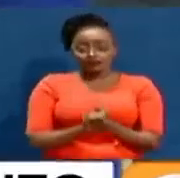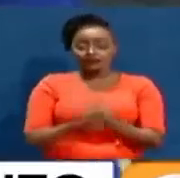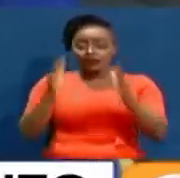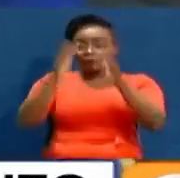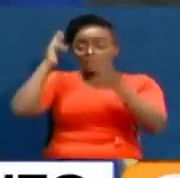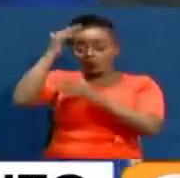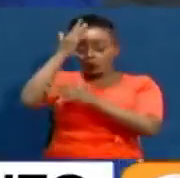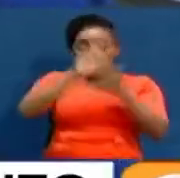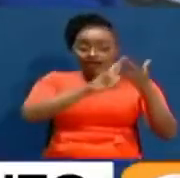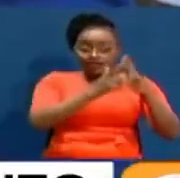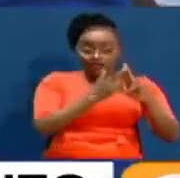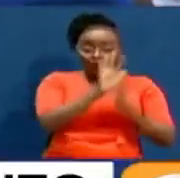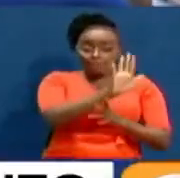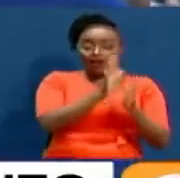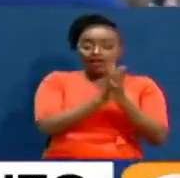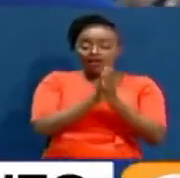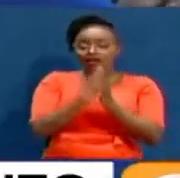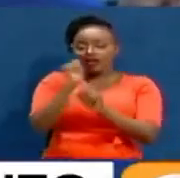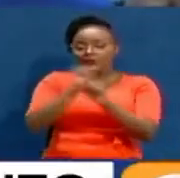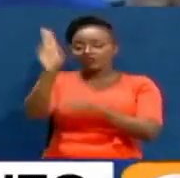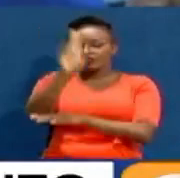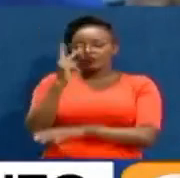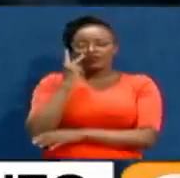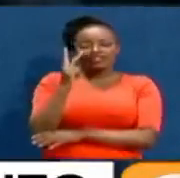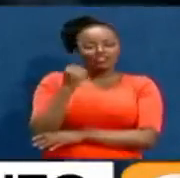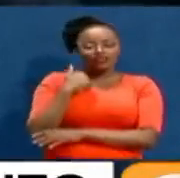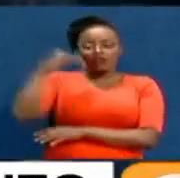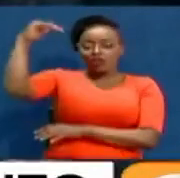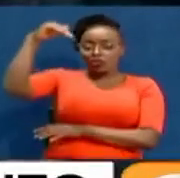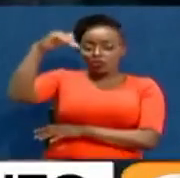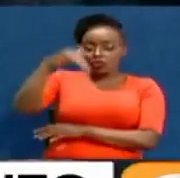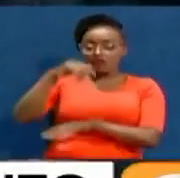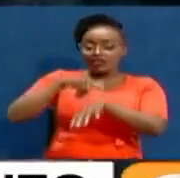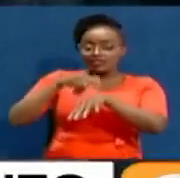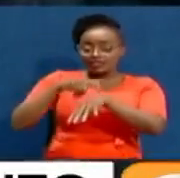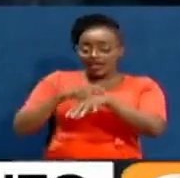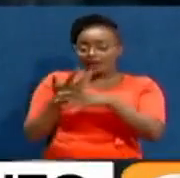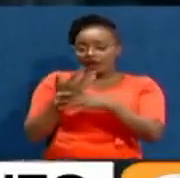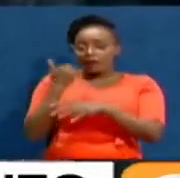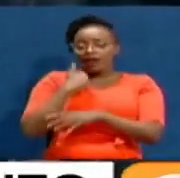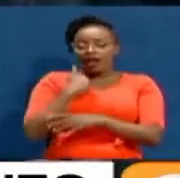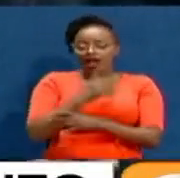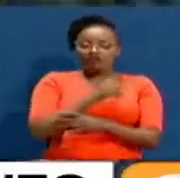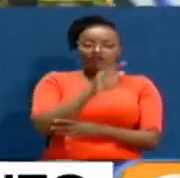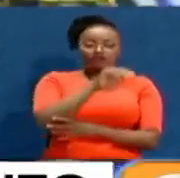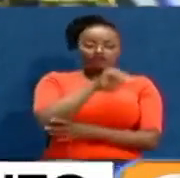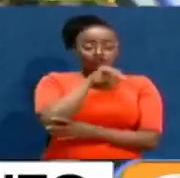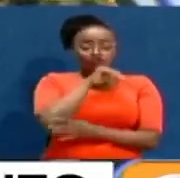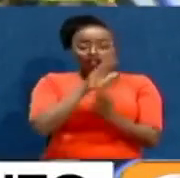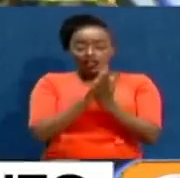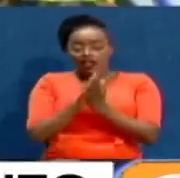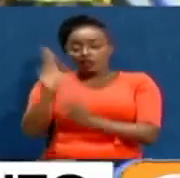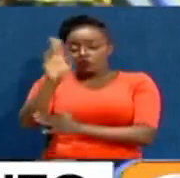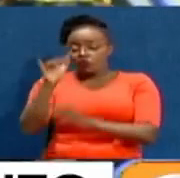Sababu kuu ikiwa ni uhusiano wake na Rais Uhuru Kenyatta ulioonekana kudorora haswa baada ya mapatano kati ya rais na kinara wa ODM